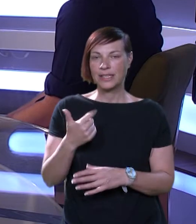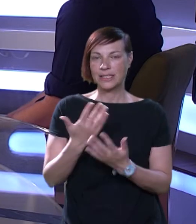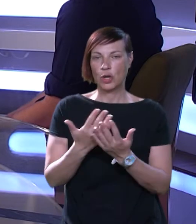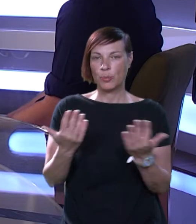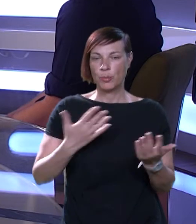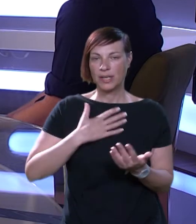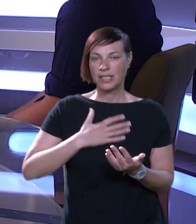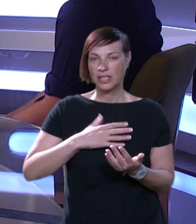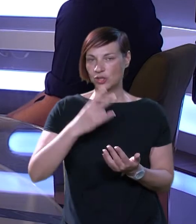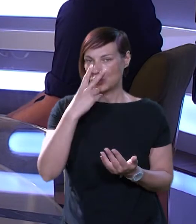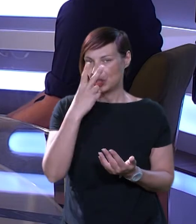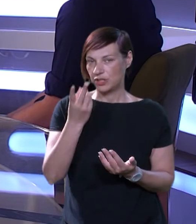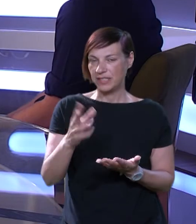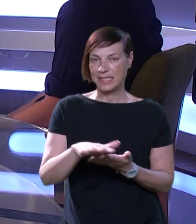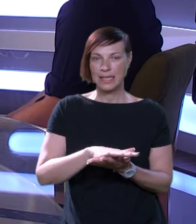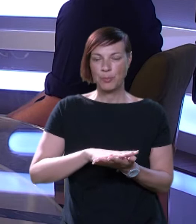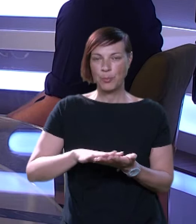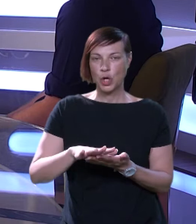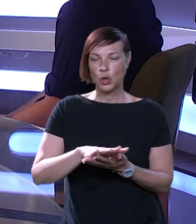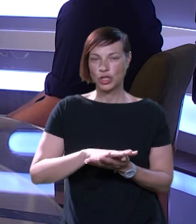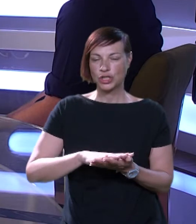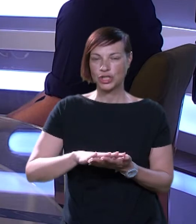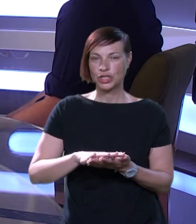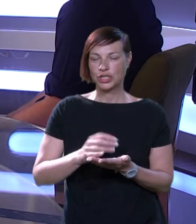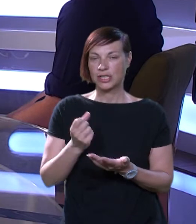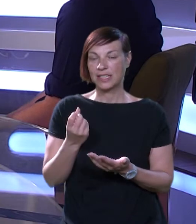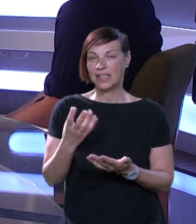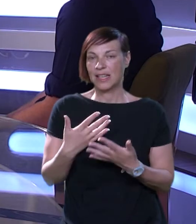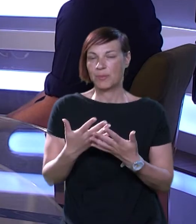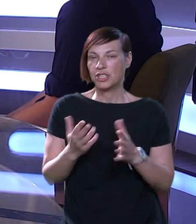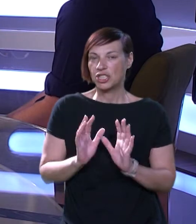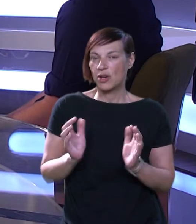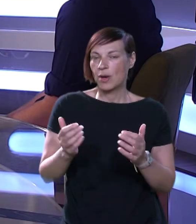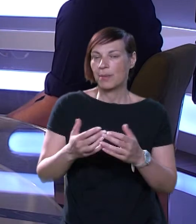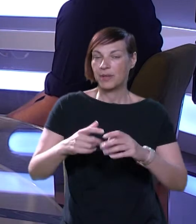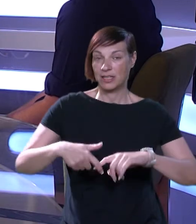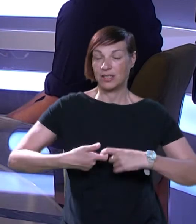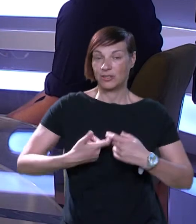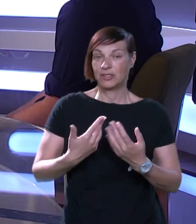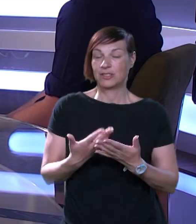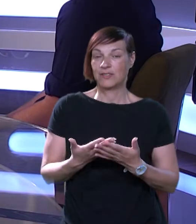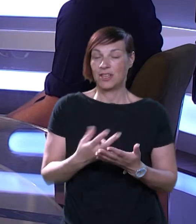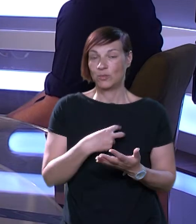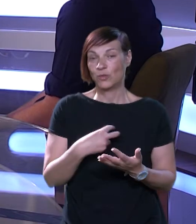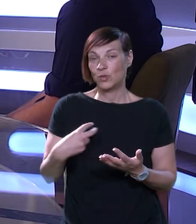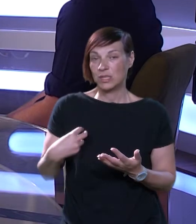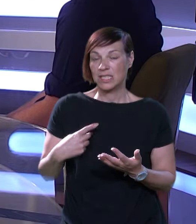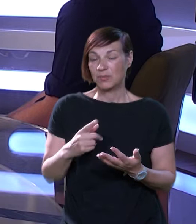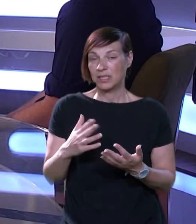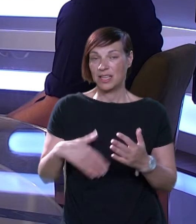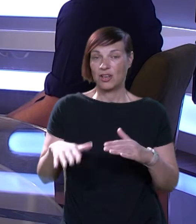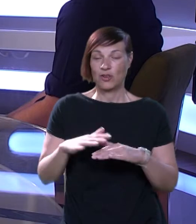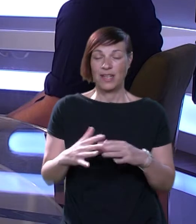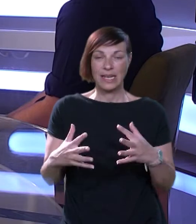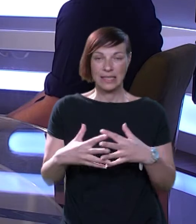dio publike htio doći i vidjeti taj prostor. Znači, kad napraviš neku ambientalnu stvar, pogotovo nije Zagreb tako veliki